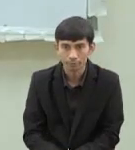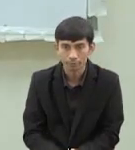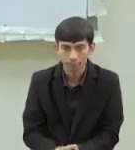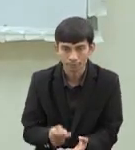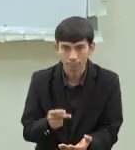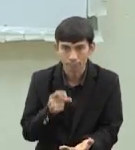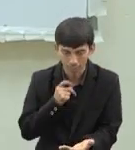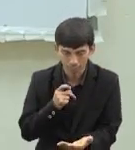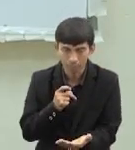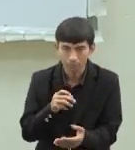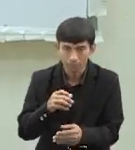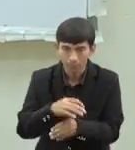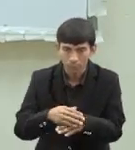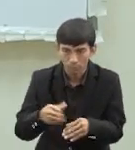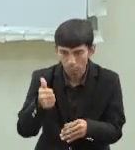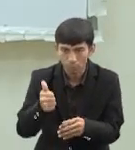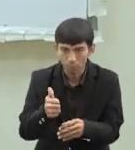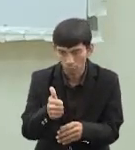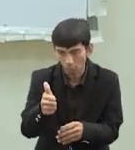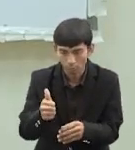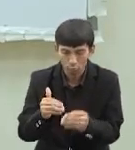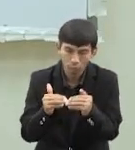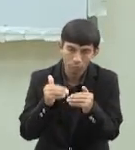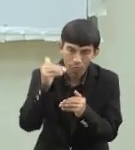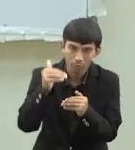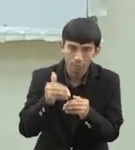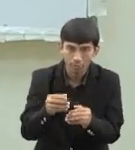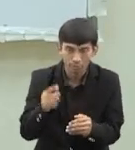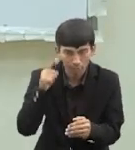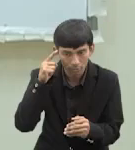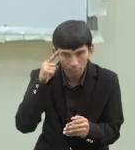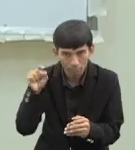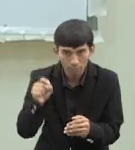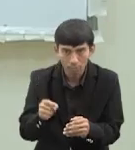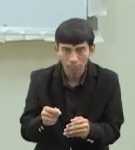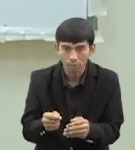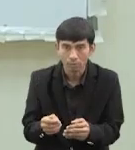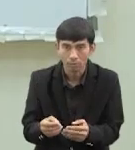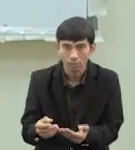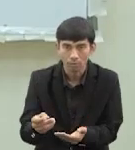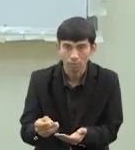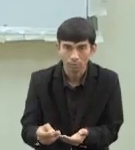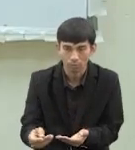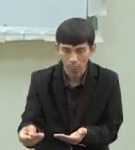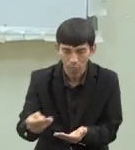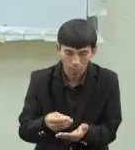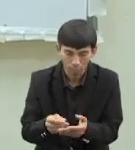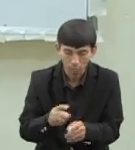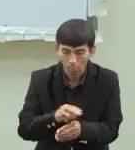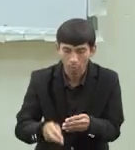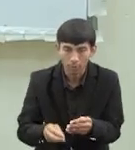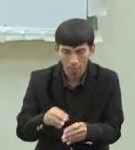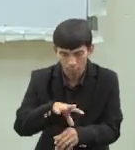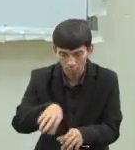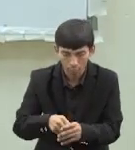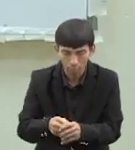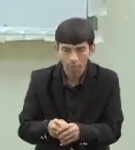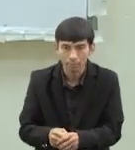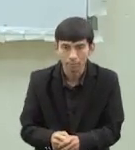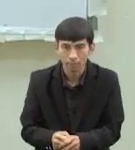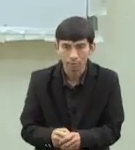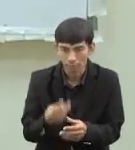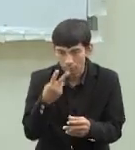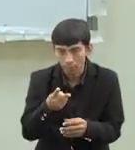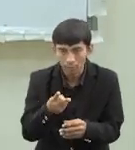xe lọ lửa kế. Bữa chìa phục hòl bì sọc mẹ. Khơi nhào